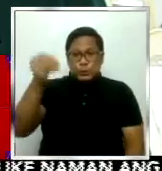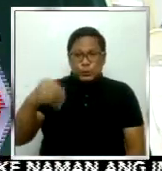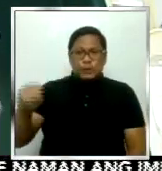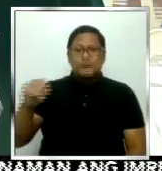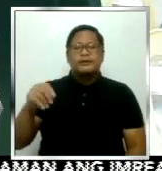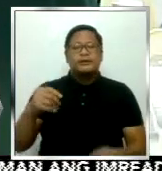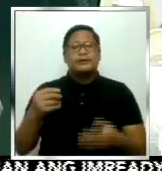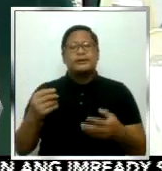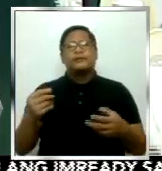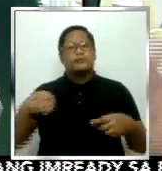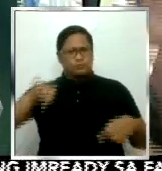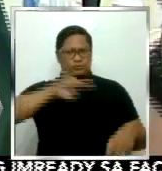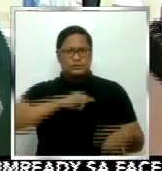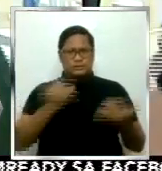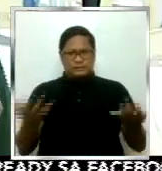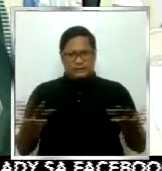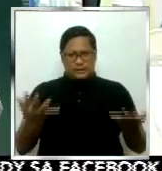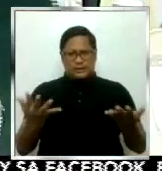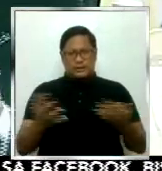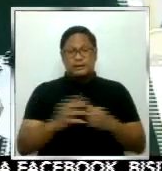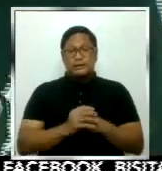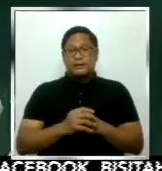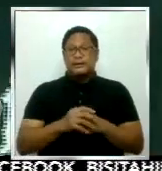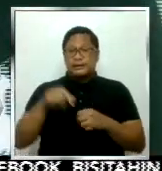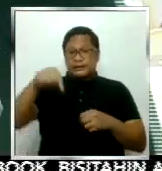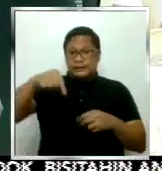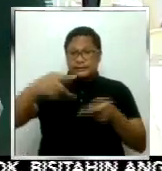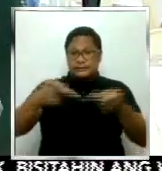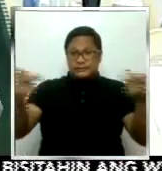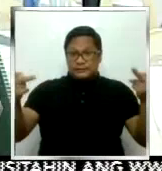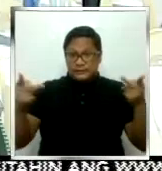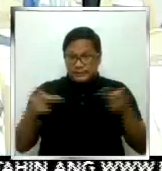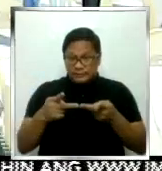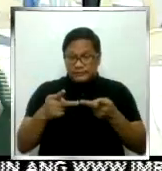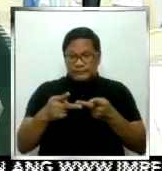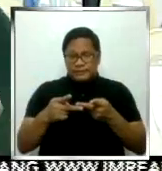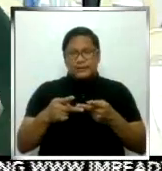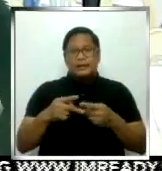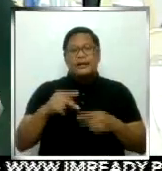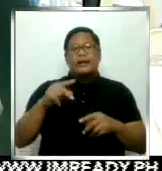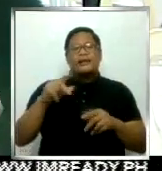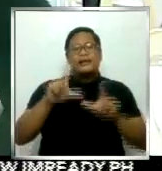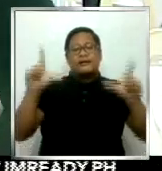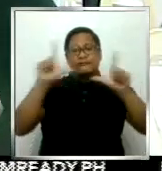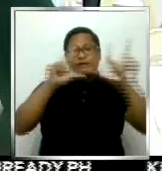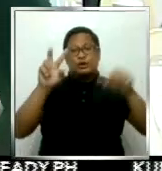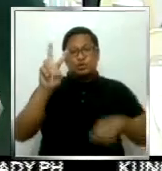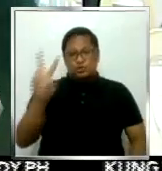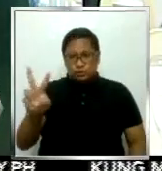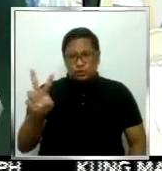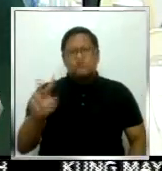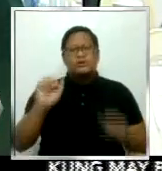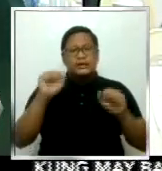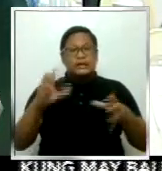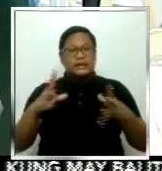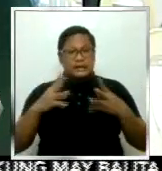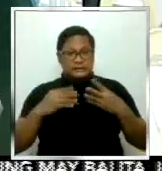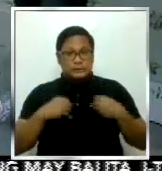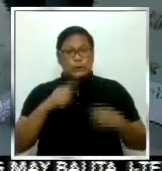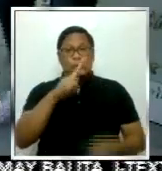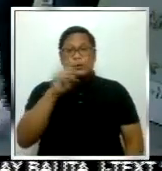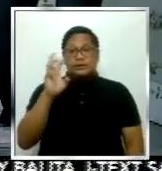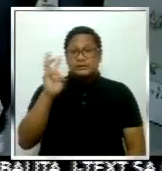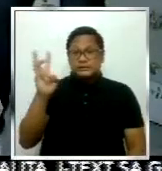we are. And this facility, this is for level 2, mild moderate. This can accommodate 160 up to 200